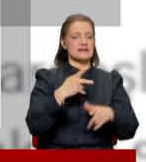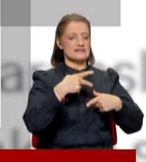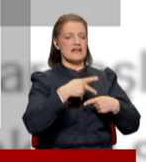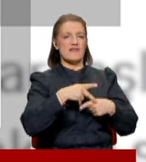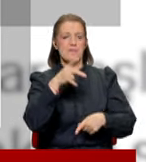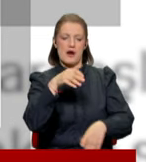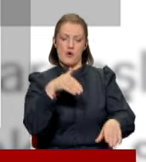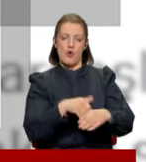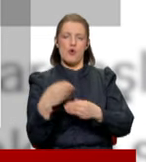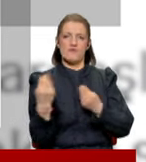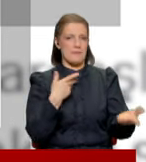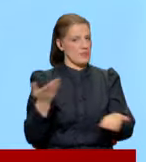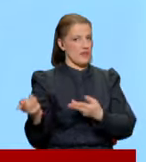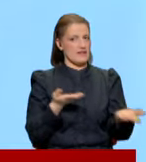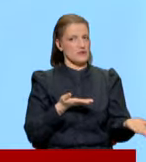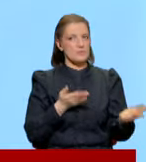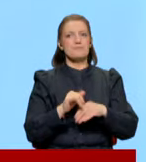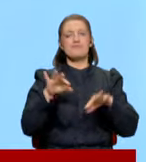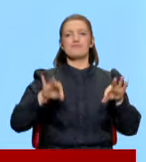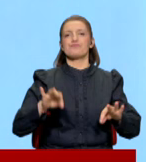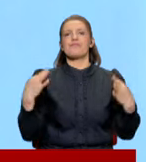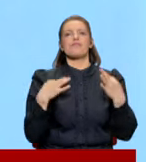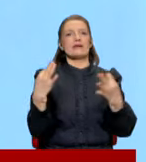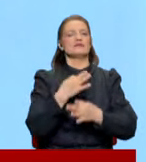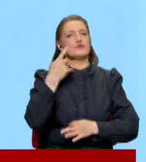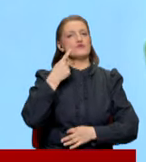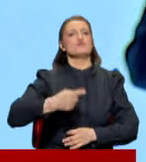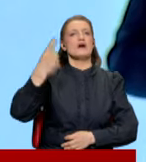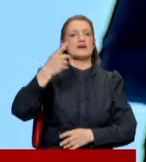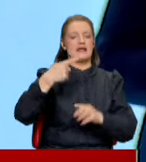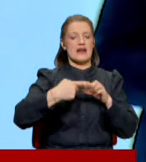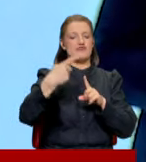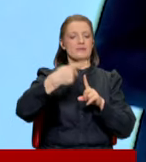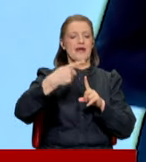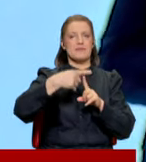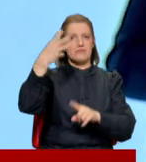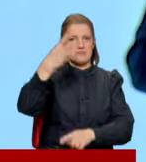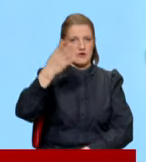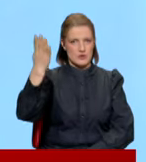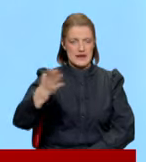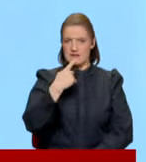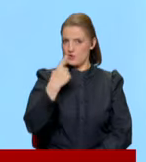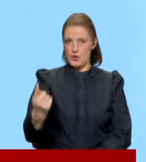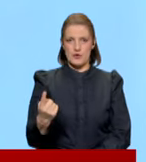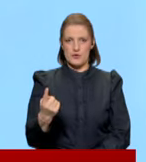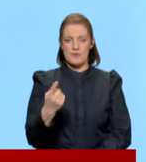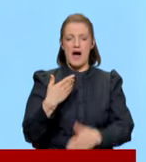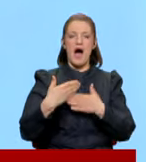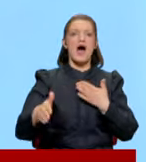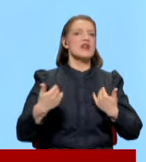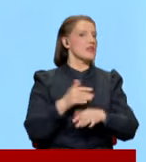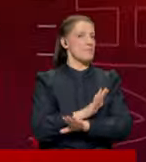partisi' oy vermeye davet ediyorum Buradan Sayın cumhurbaşkanımız Recep Tayyip Erdoğan'a diyorum